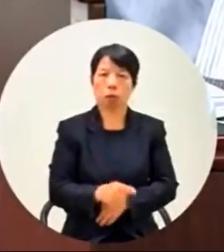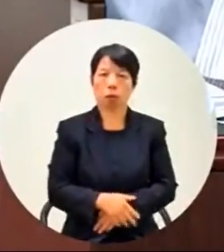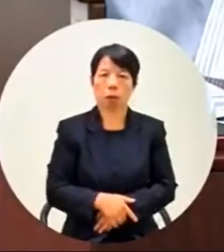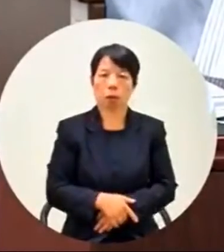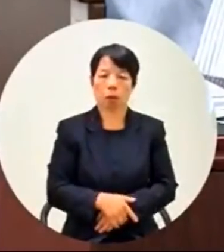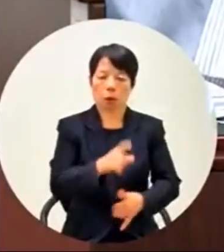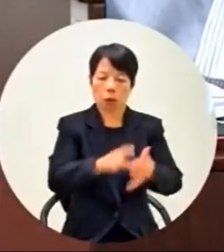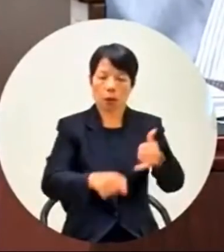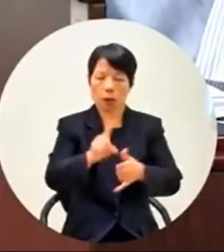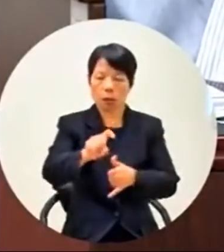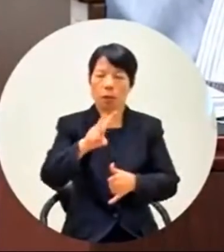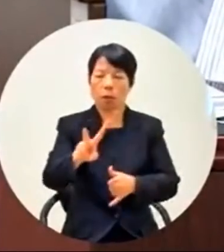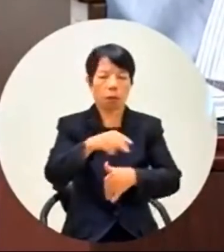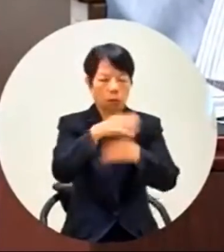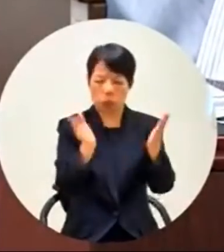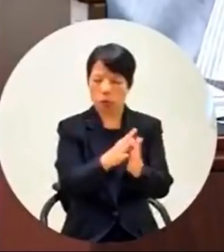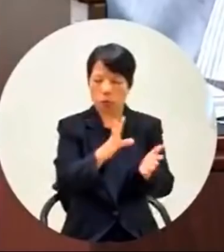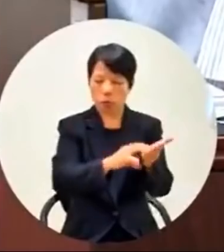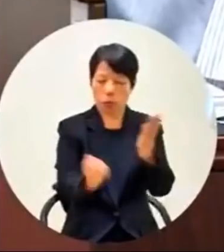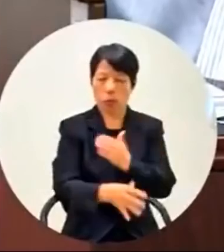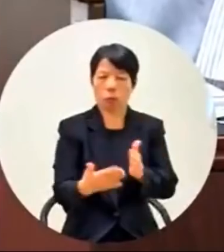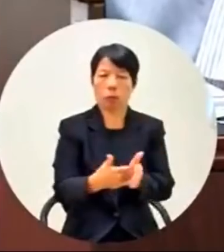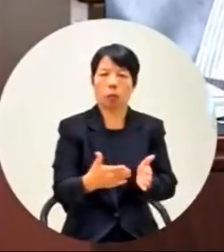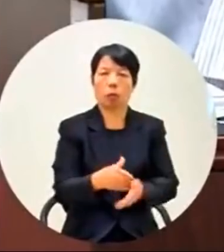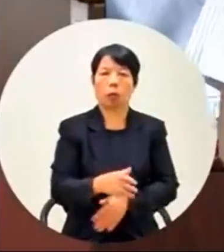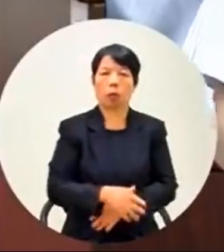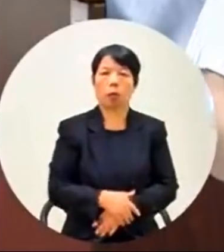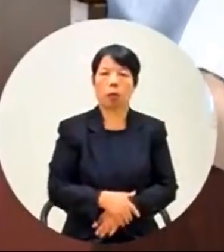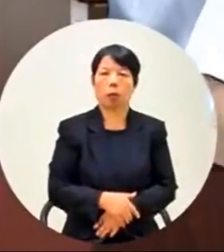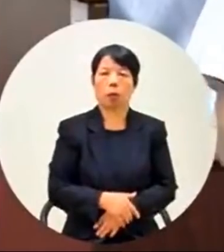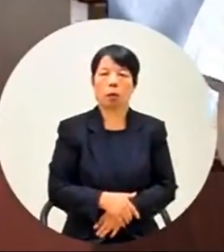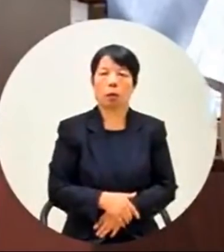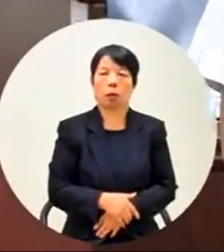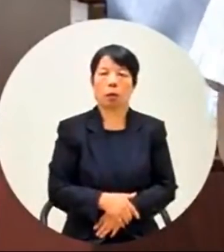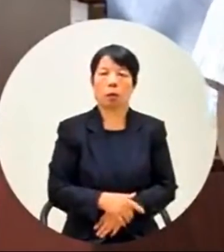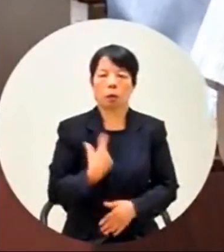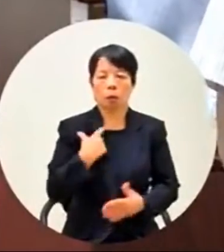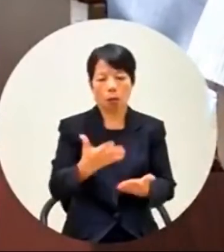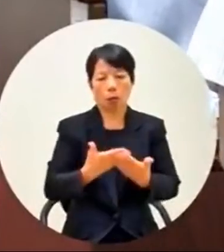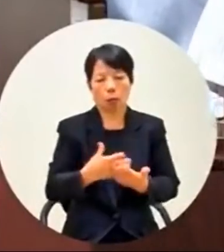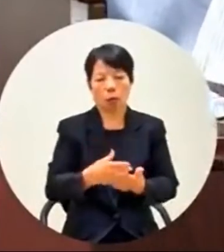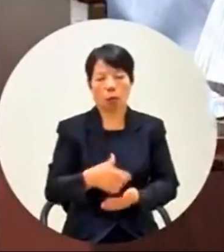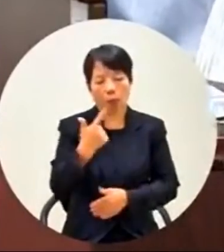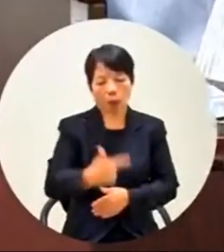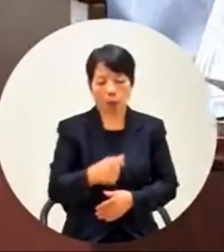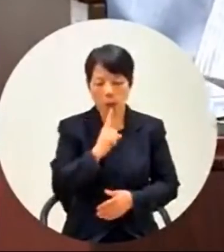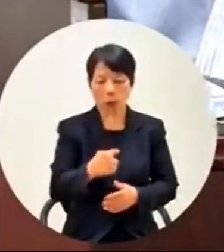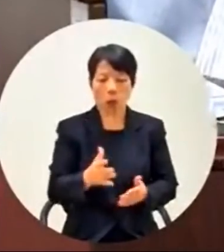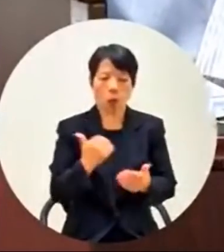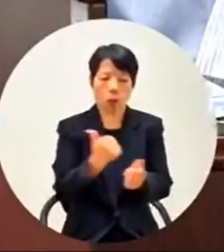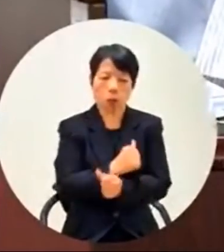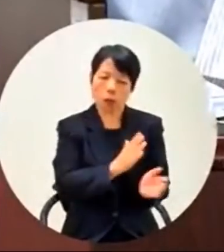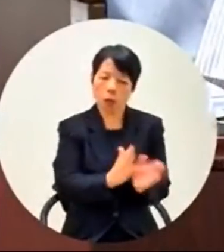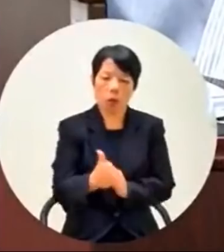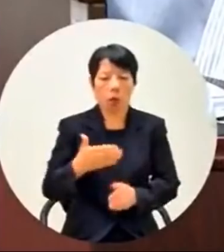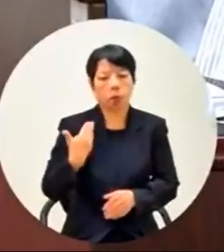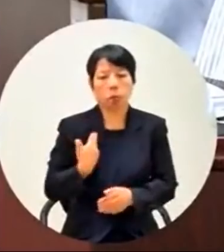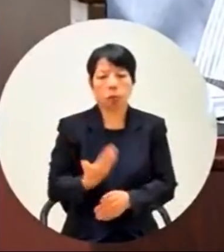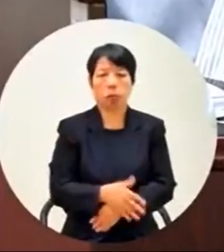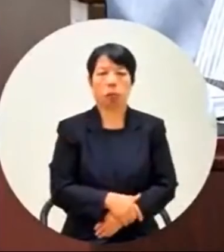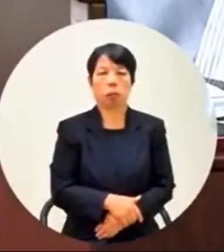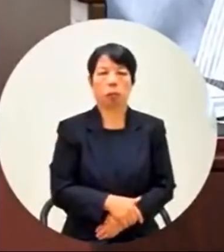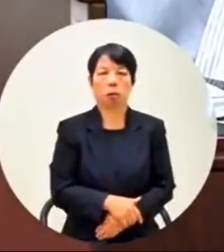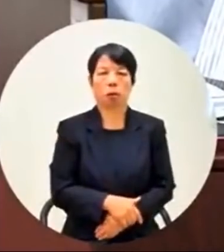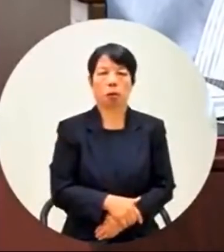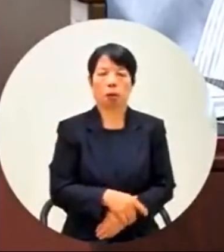二件全删啦。 但是我手上没有看到因为我们他们都陆续讲的，而且我那时候刚代理啊。 局